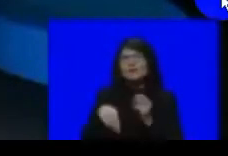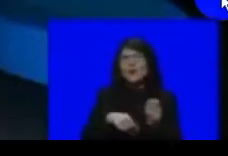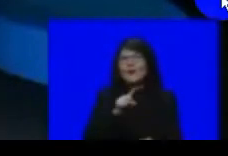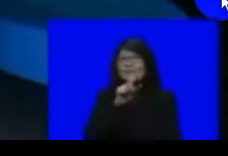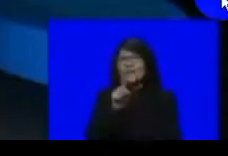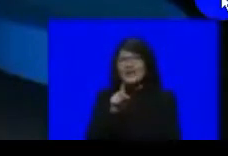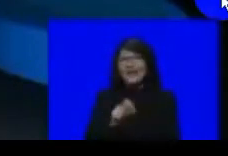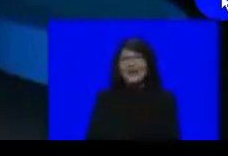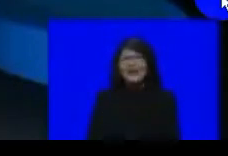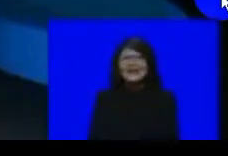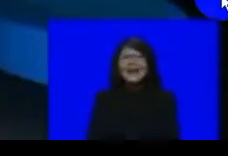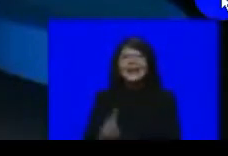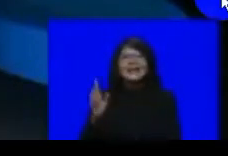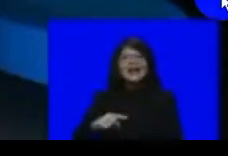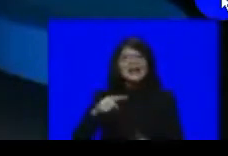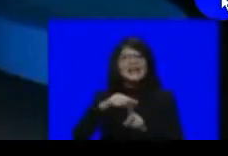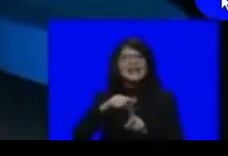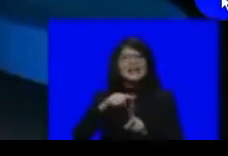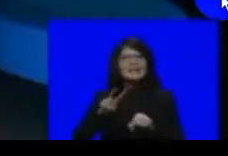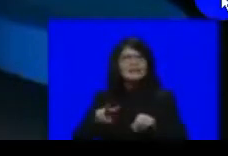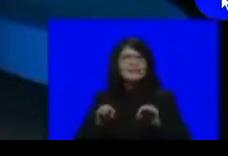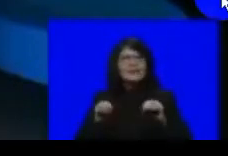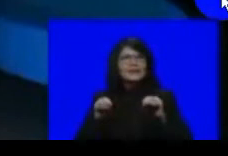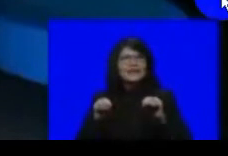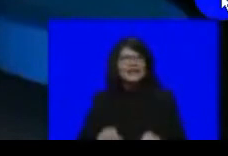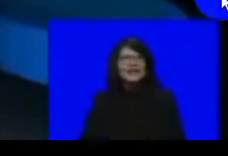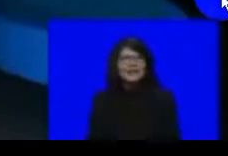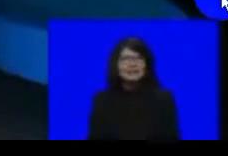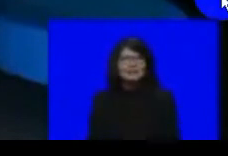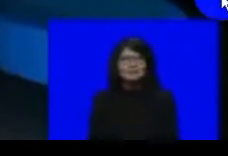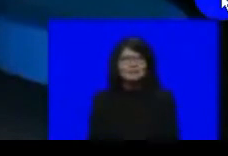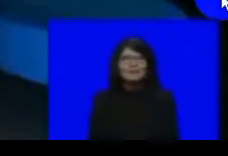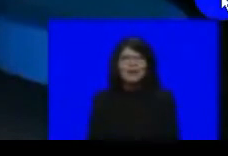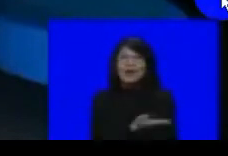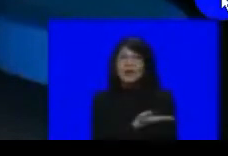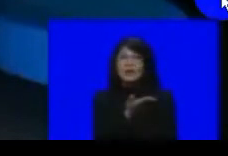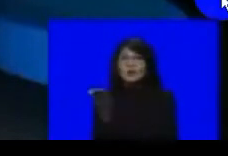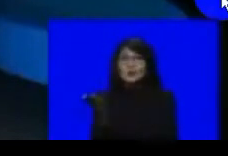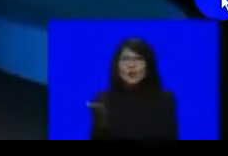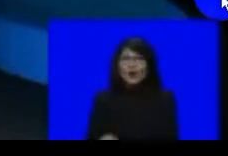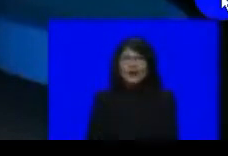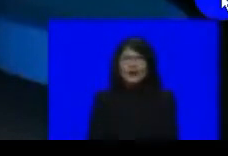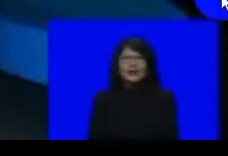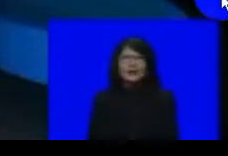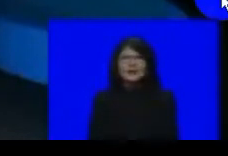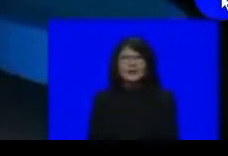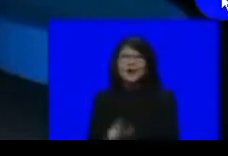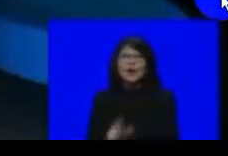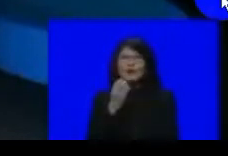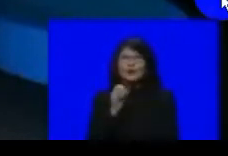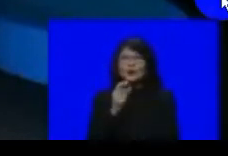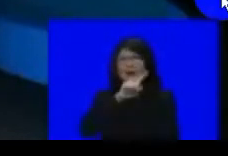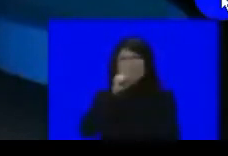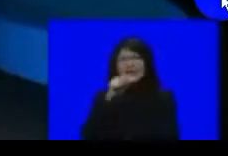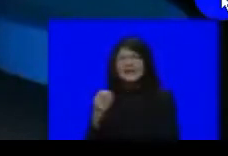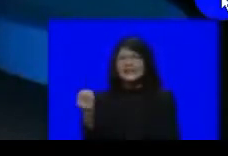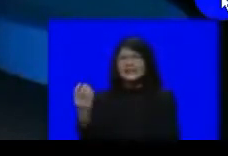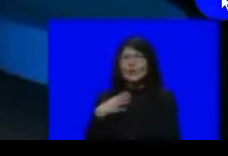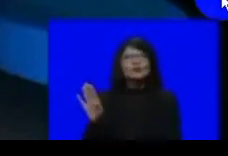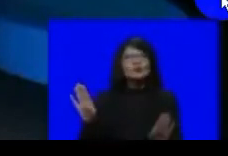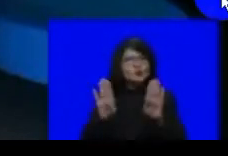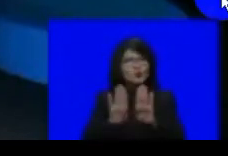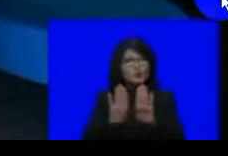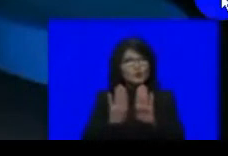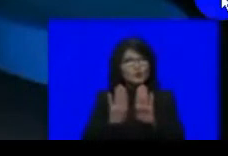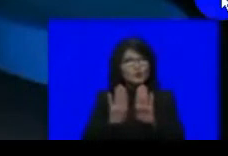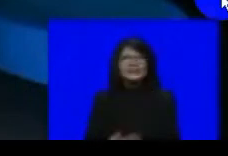Mbak Ana dari TV Edukasi. Dan Bapak Ibu hadirin yang berbahagia dimanapun Anda berada, sayang sekali untuk sesi tanya jawab harus saya tutup. Namun